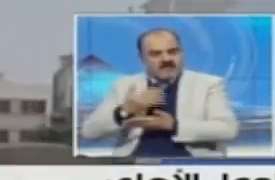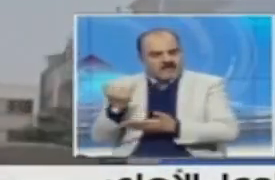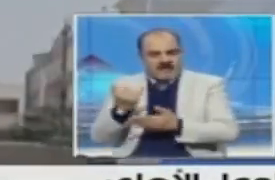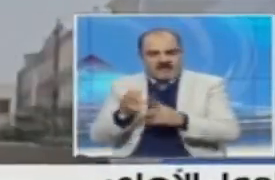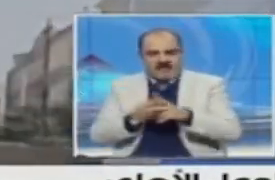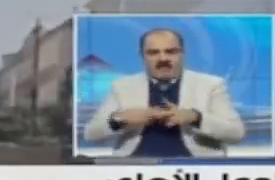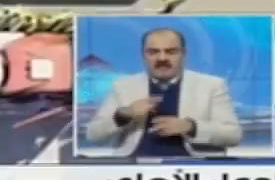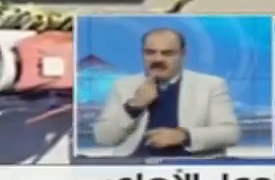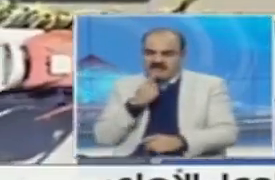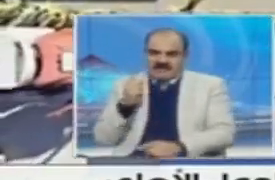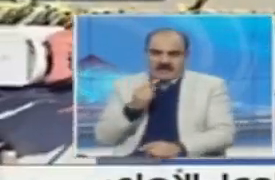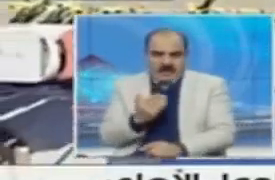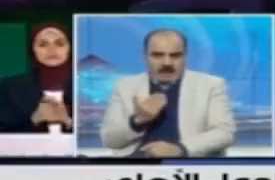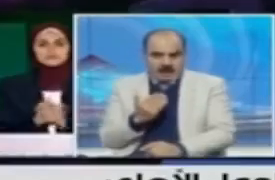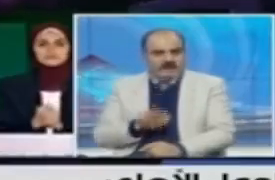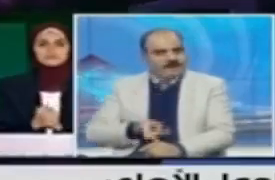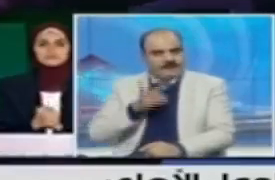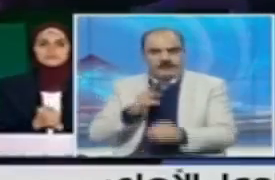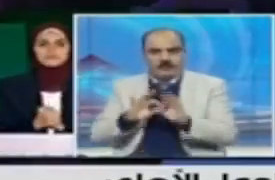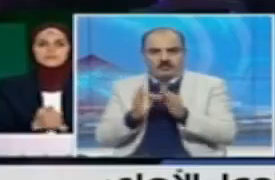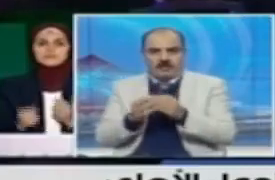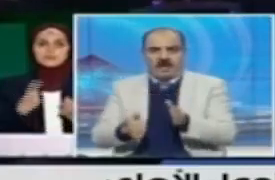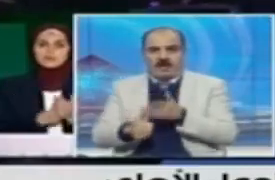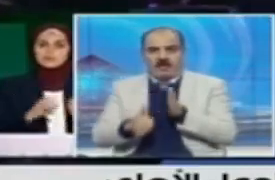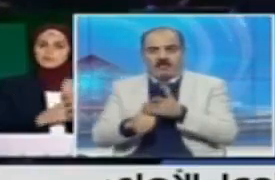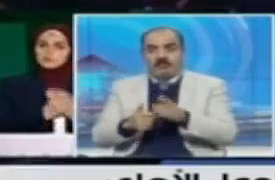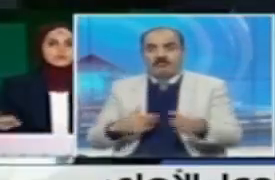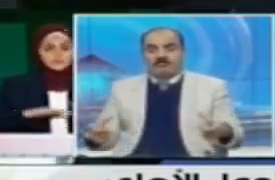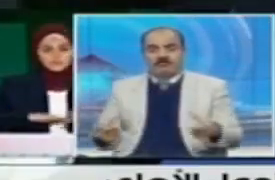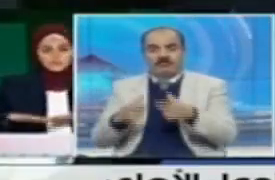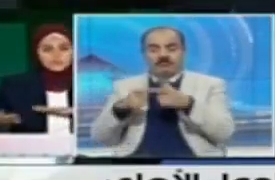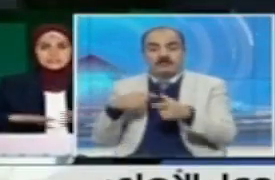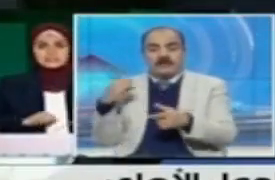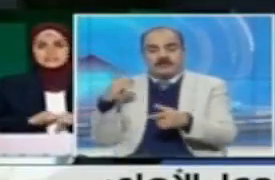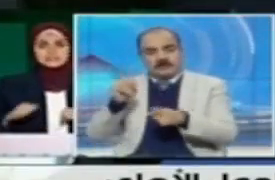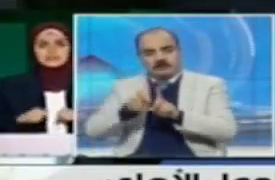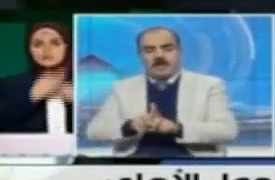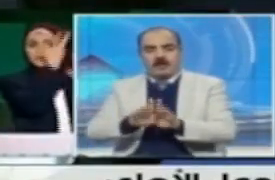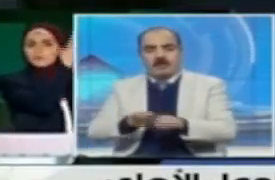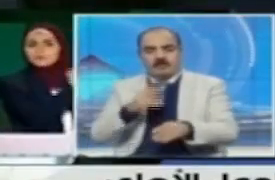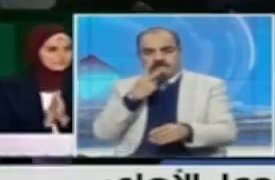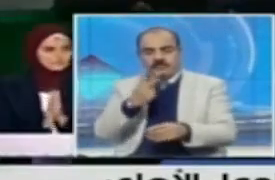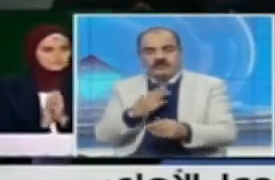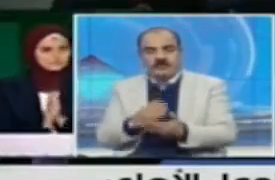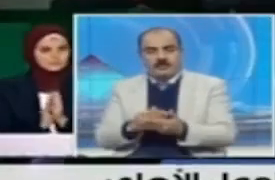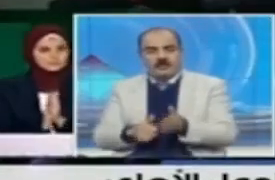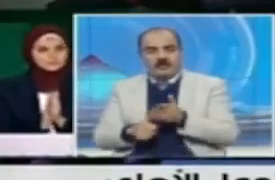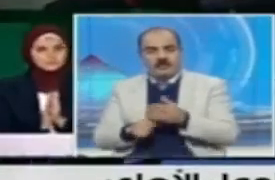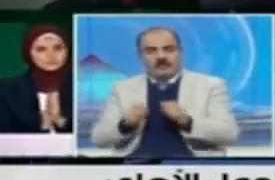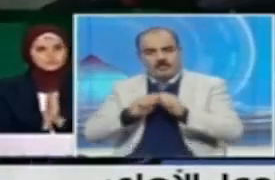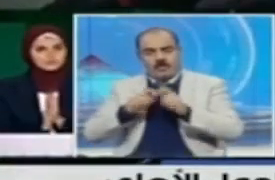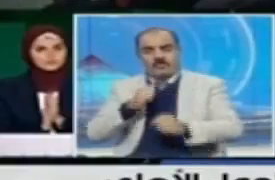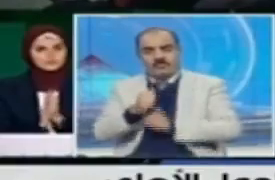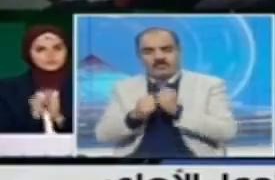وقبل مرور عام على تدشينه جاء المؤتمر الأول للتحالف بحضور الرئيس عبد الفتاح السيسي، حيث تم استعراض